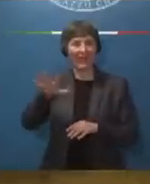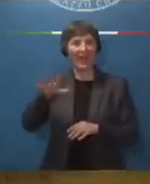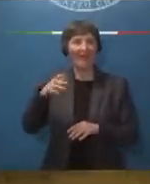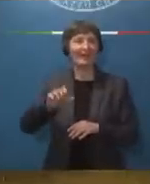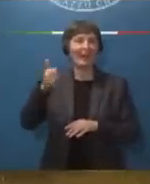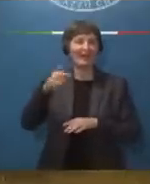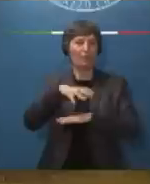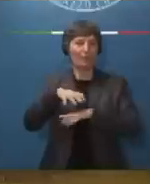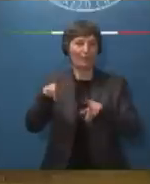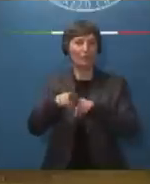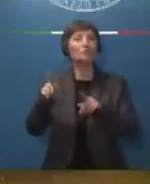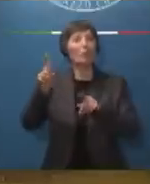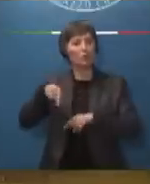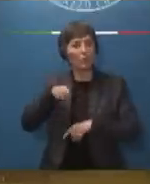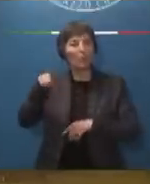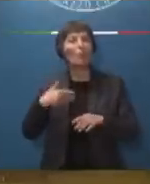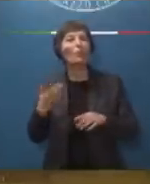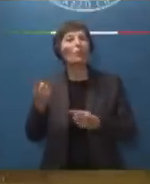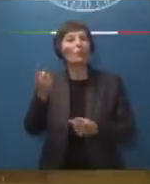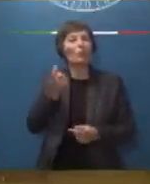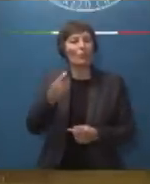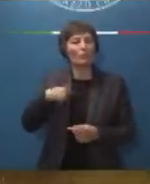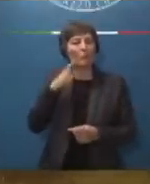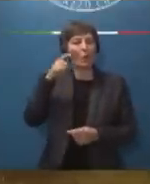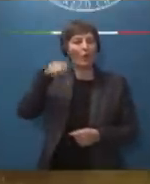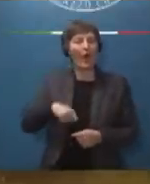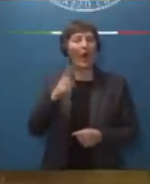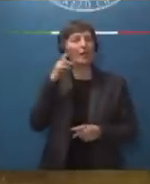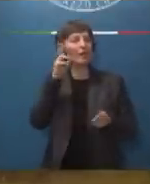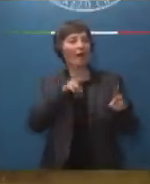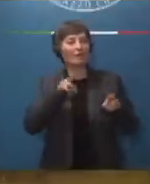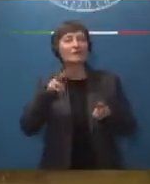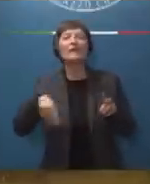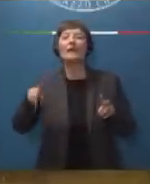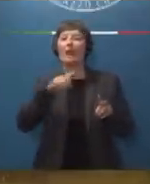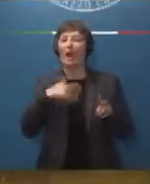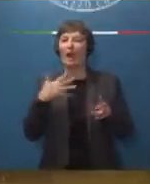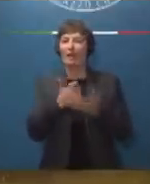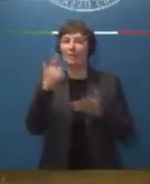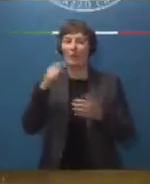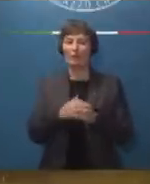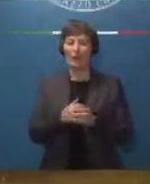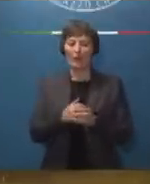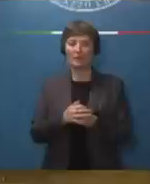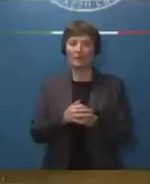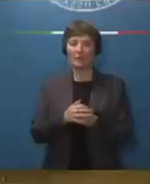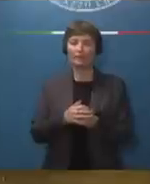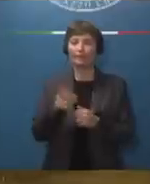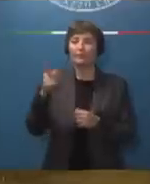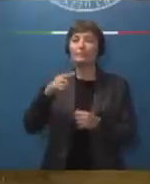anche lui visitato l'Ucraina ed era molto importante Avete visto come come ci